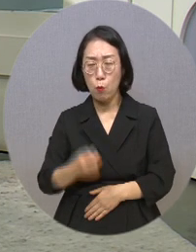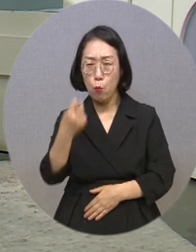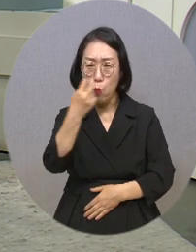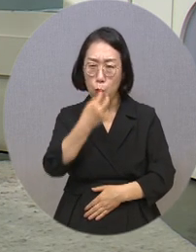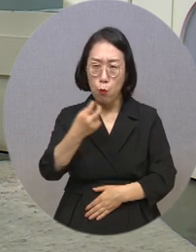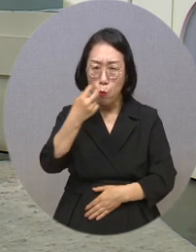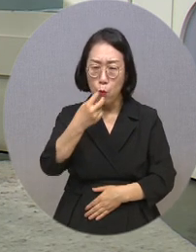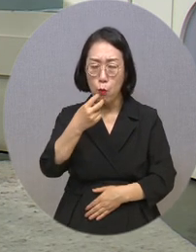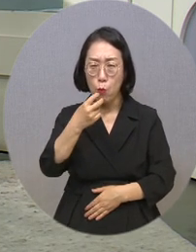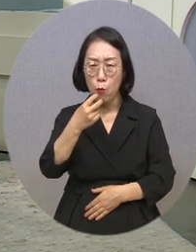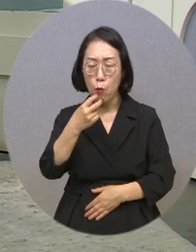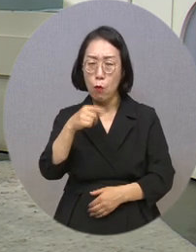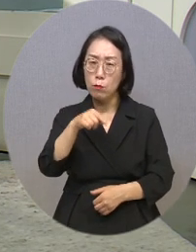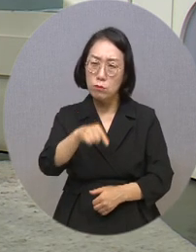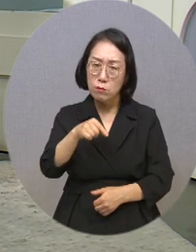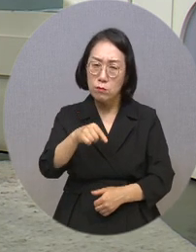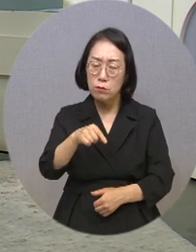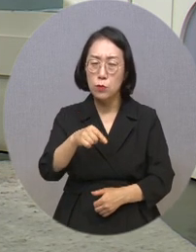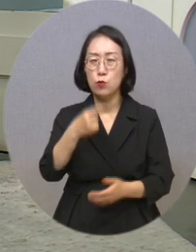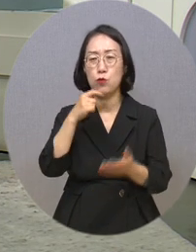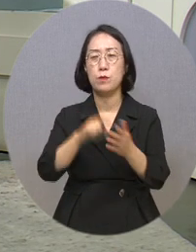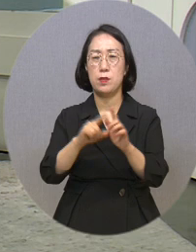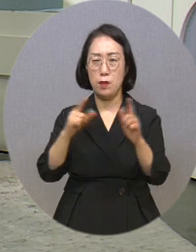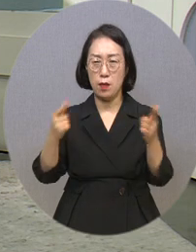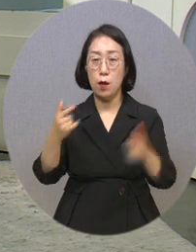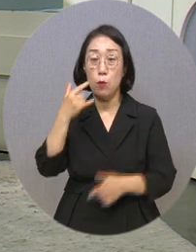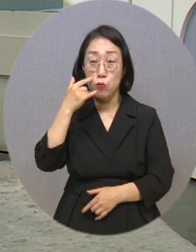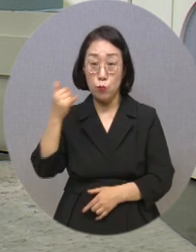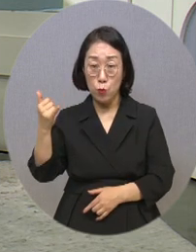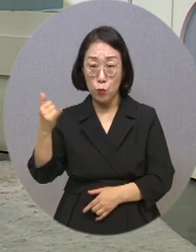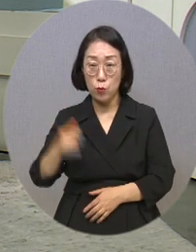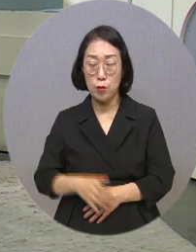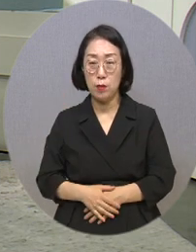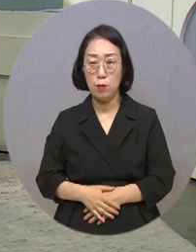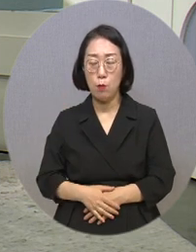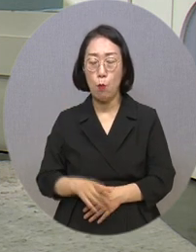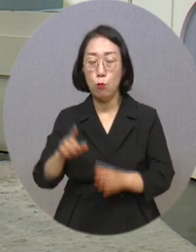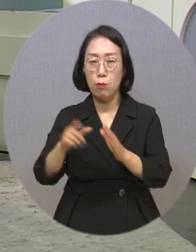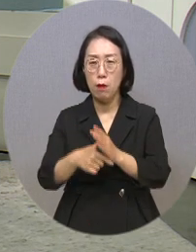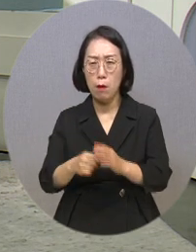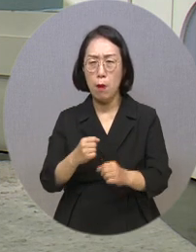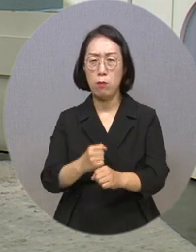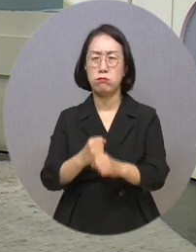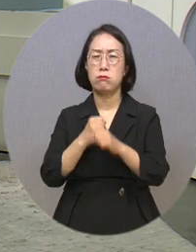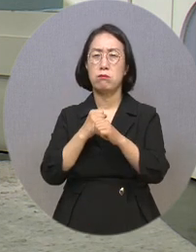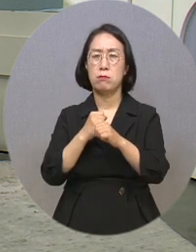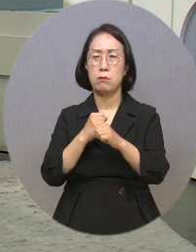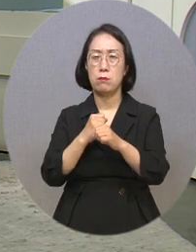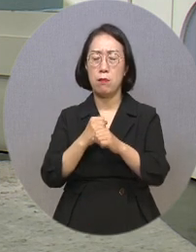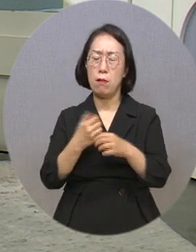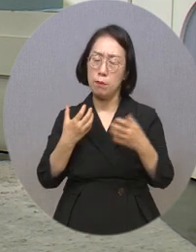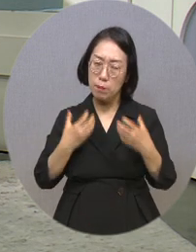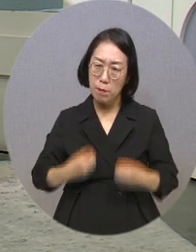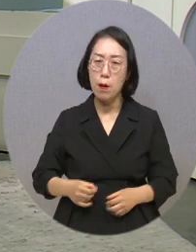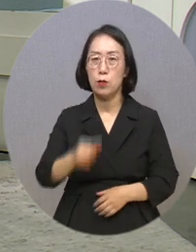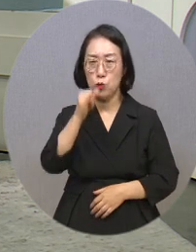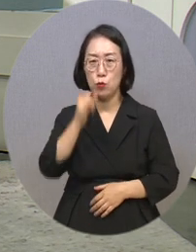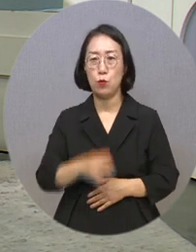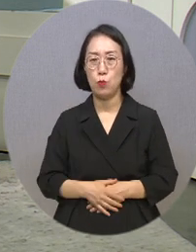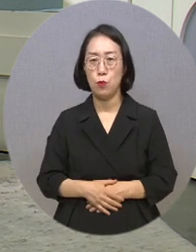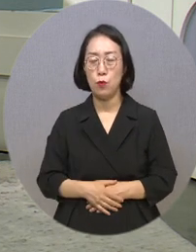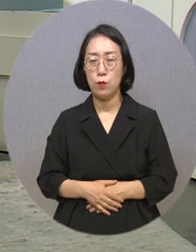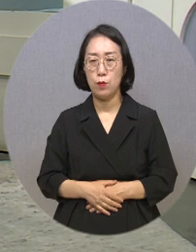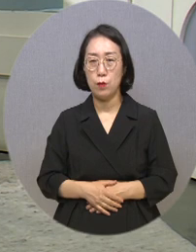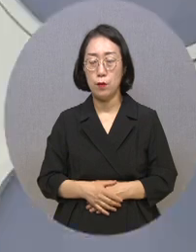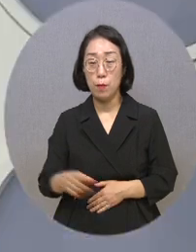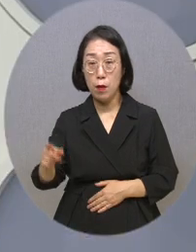어떻게 케어할 수가 없으니까 부모들이 극단적인 선택을 하는 경우가 꽤 많습니다. 그러니까 그런 부모들의